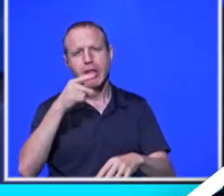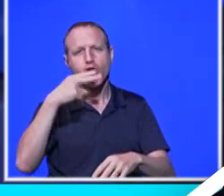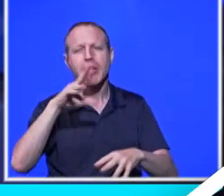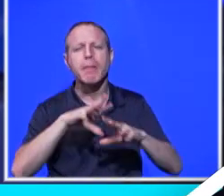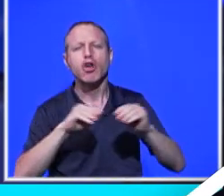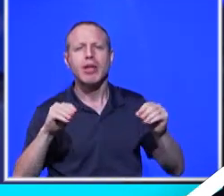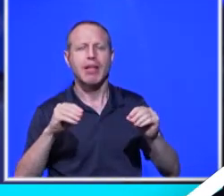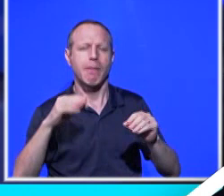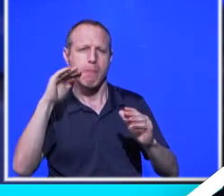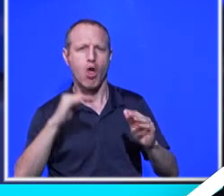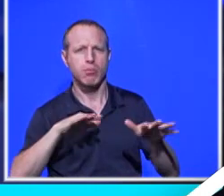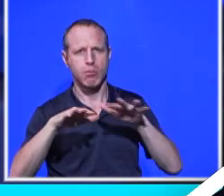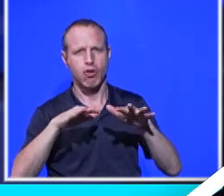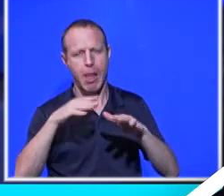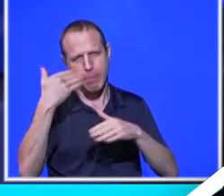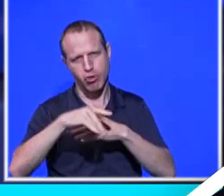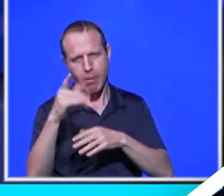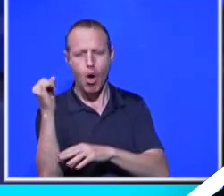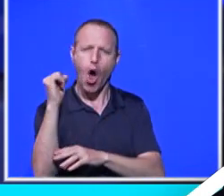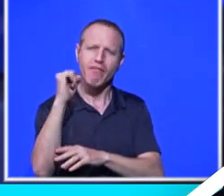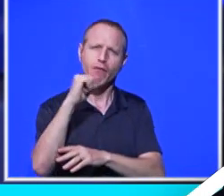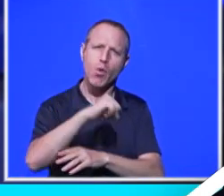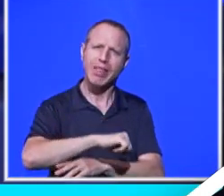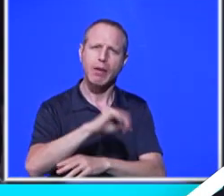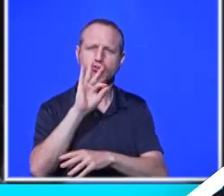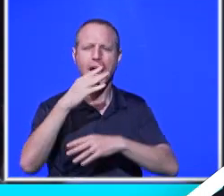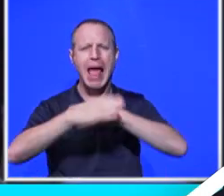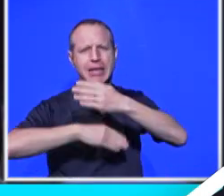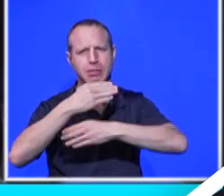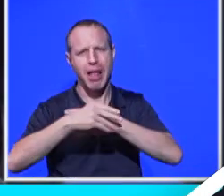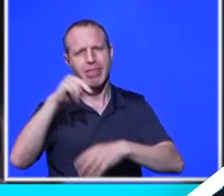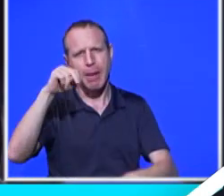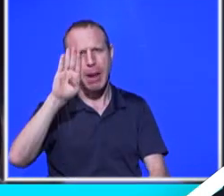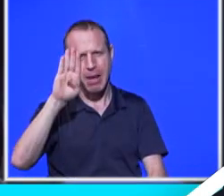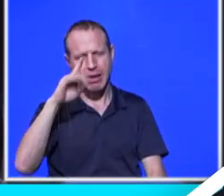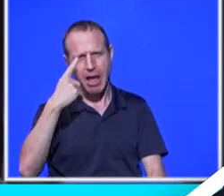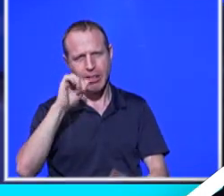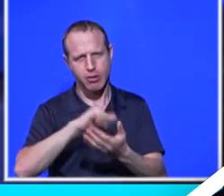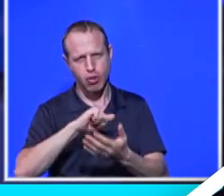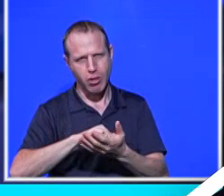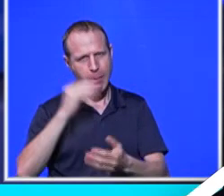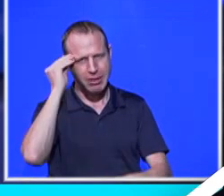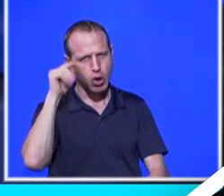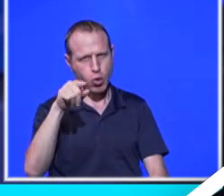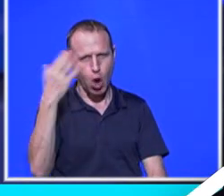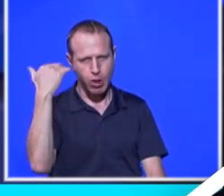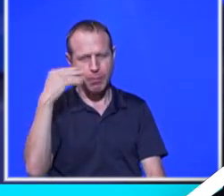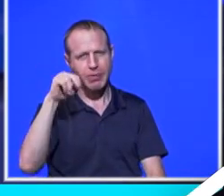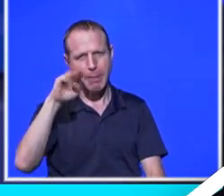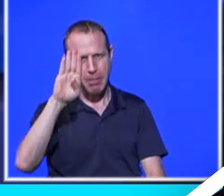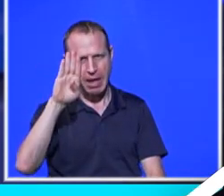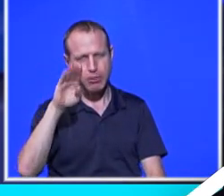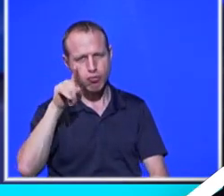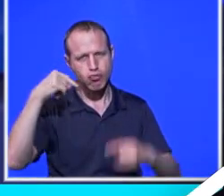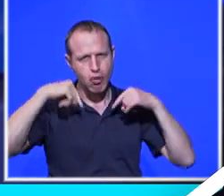מהממשלה. ובסופו של דבר הם כופפו את הידיים של חיזבאללה, שנביה ברי, אחד העיתונאים הזכיר אותו קודם, נביה ברי שהוא